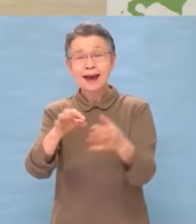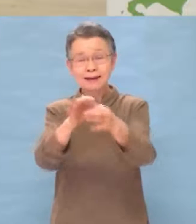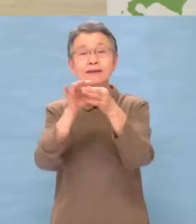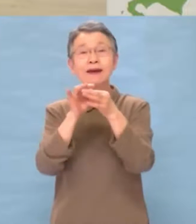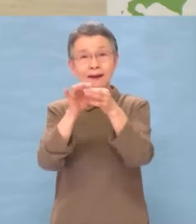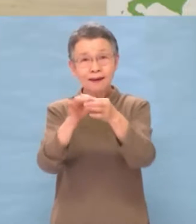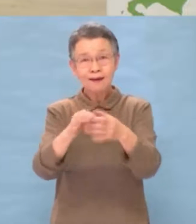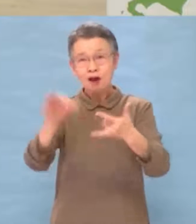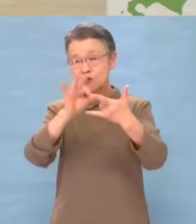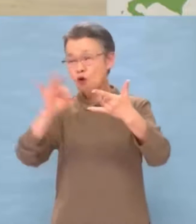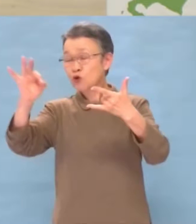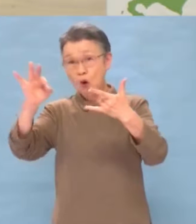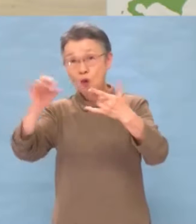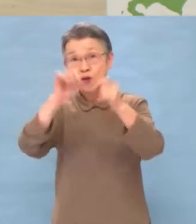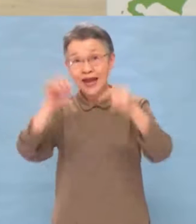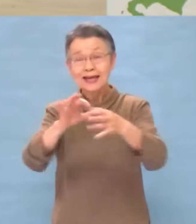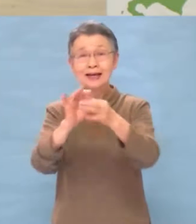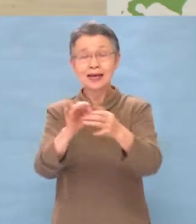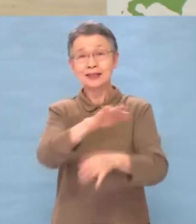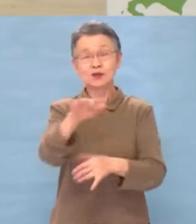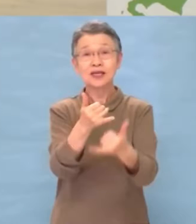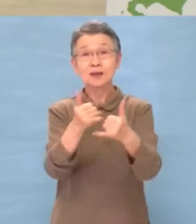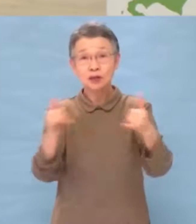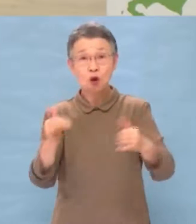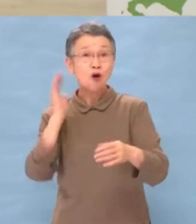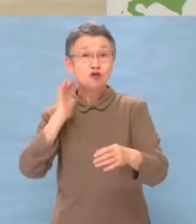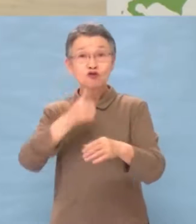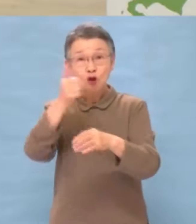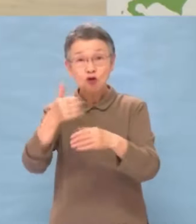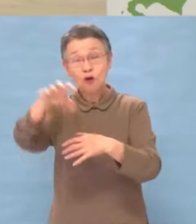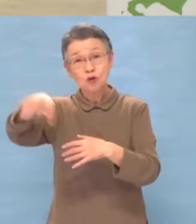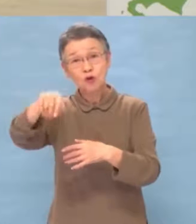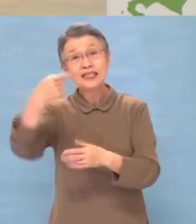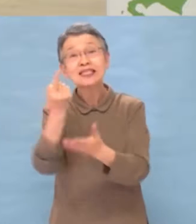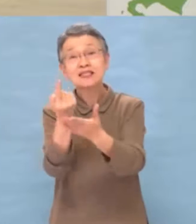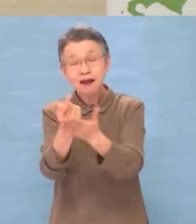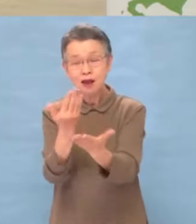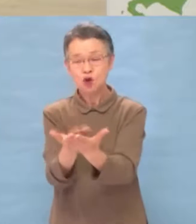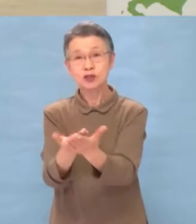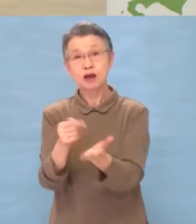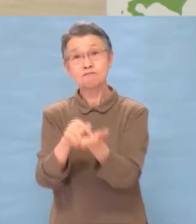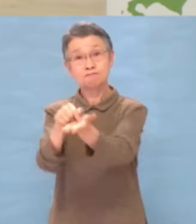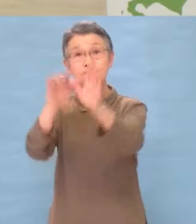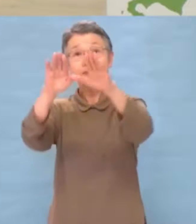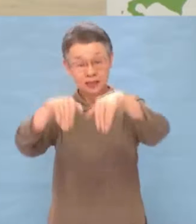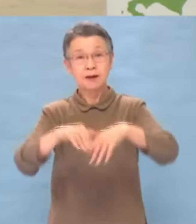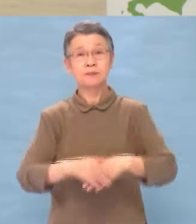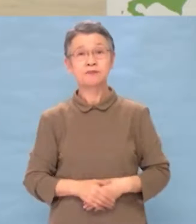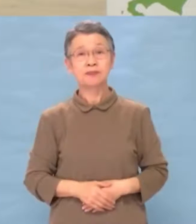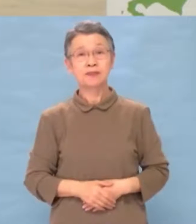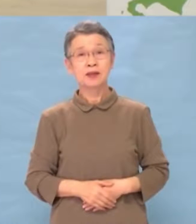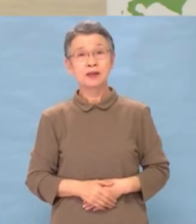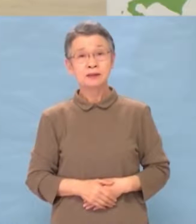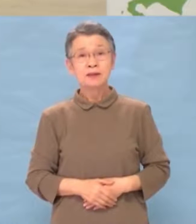の領土問題返還の関係の方々とともに総理官邸で総理にも要請をさせていただいたところであります。